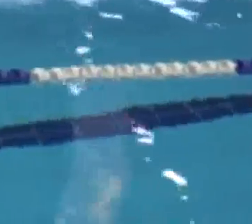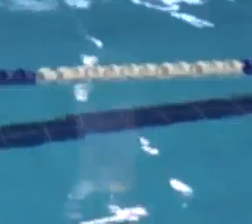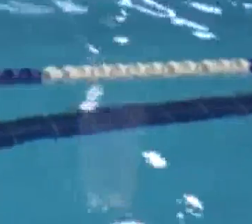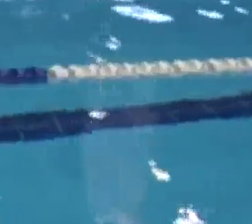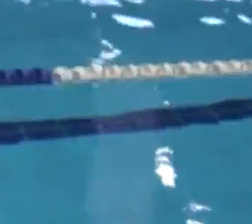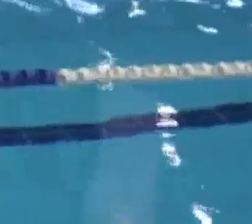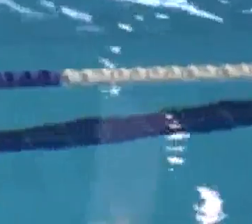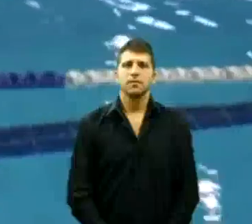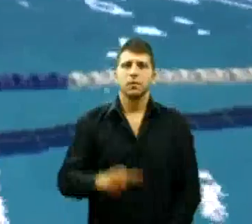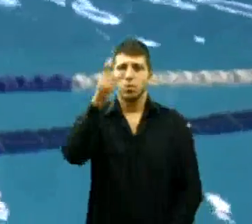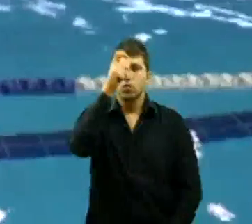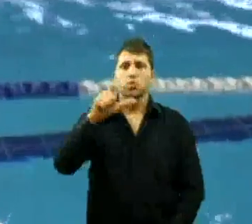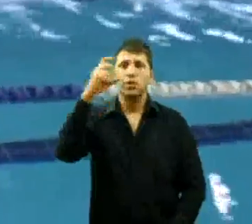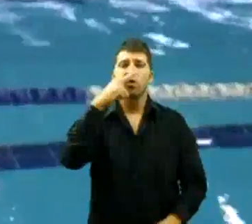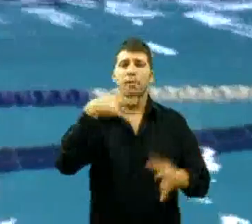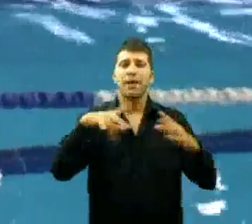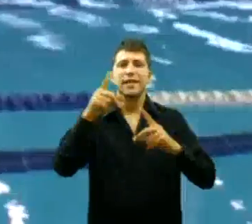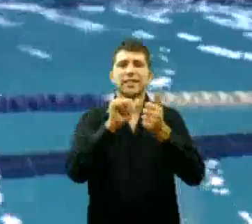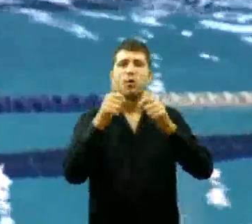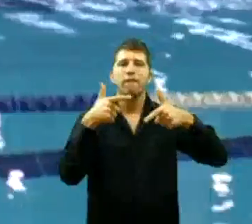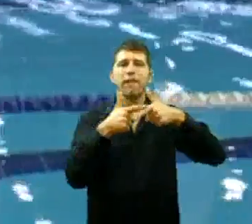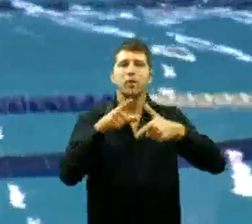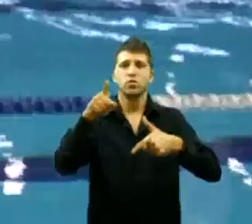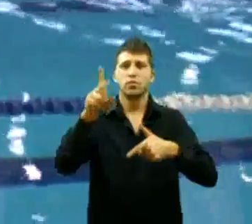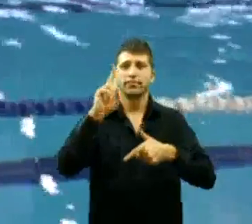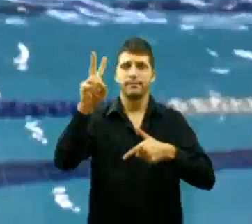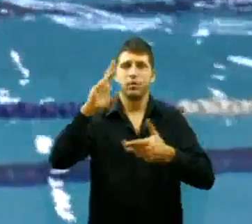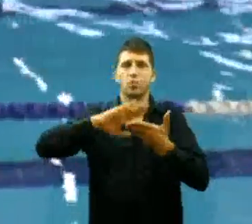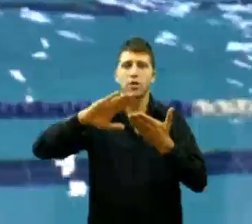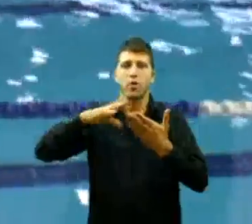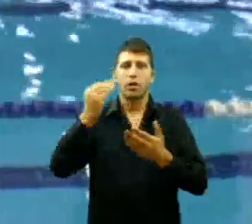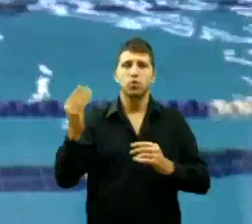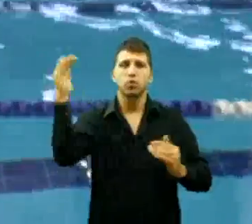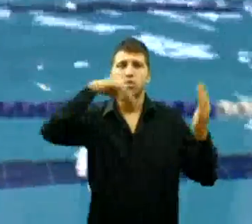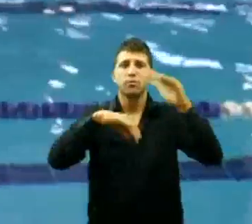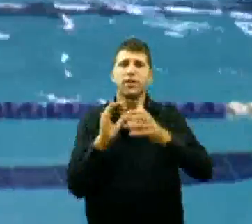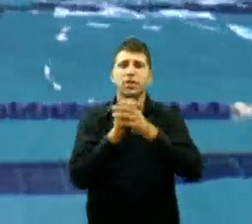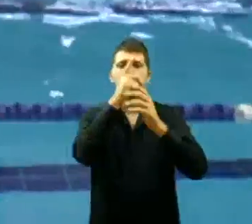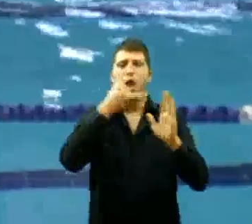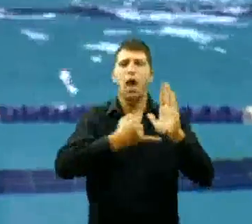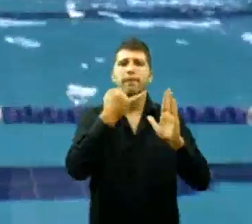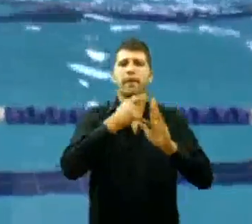yazdı. Mekan kapalı alan yüzme havuzu. Yarışmadan görüntüler. Yüzme şampiyonası Gaziantep'te yapıldı.